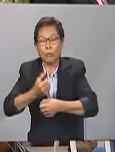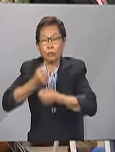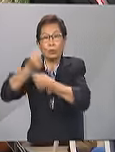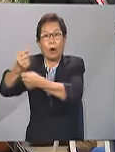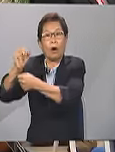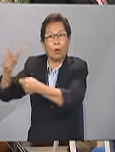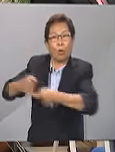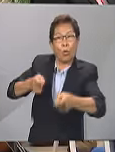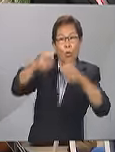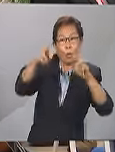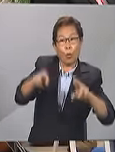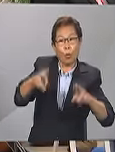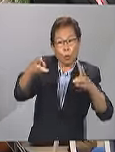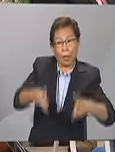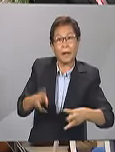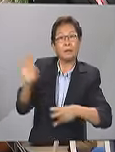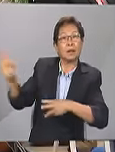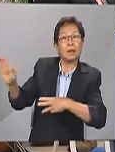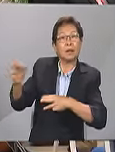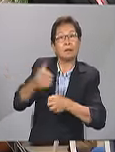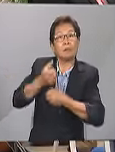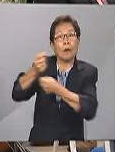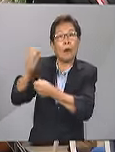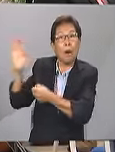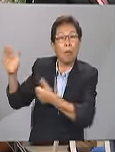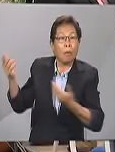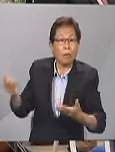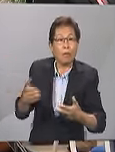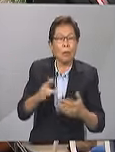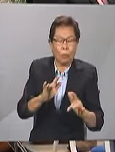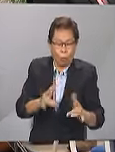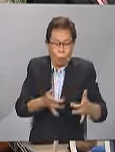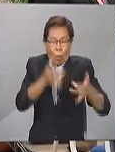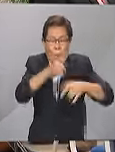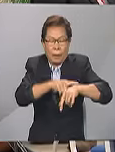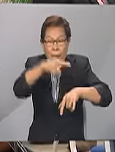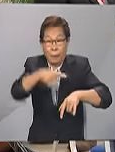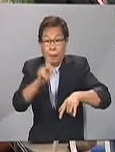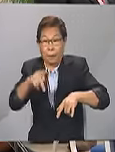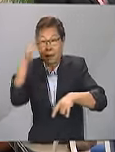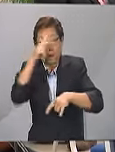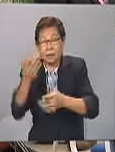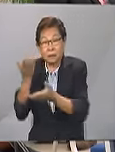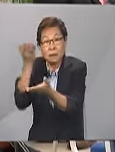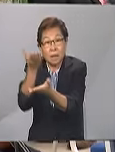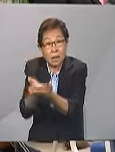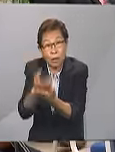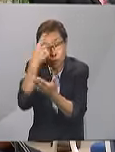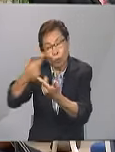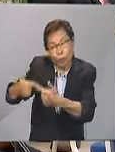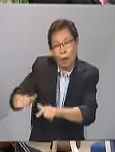luruskan warga negara mereka soal yang kedua bagi meringankan beban rakyat sama Silvi finial kerajaan ada tak bercadang untuk